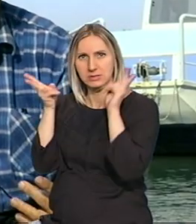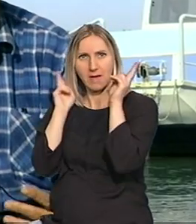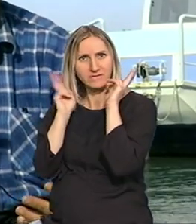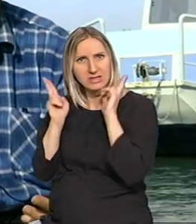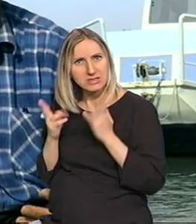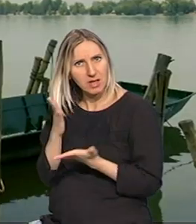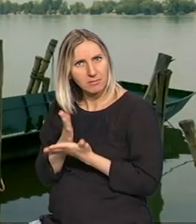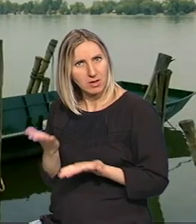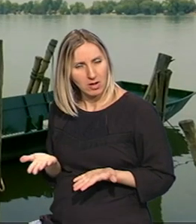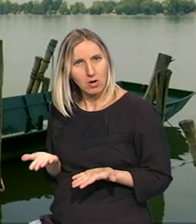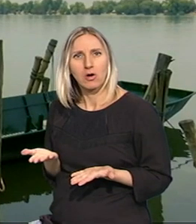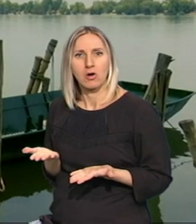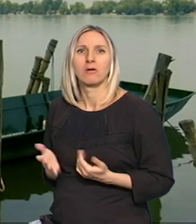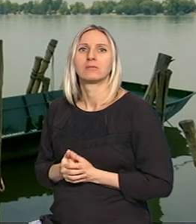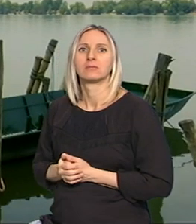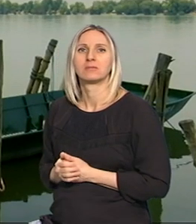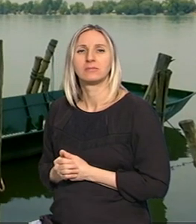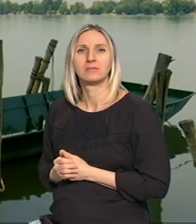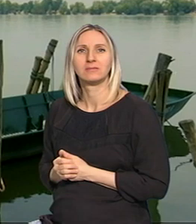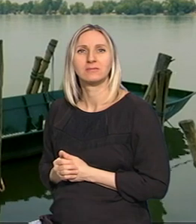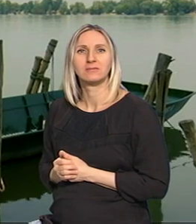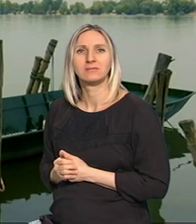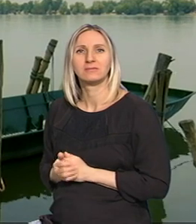berberina, frizer je bio.